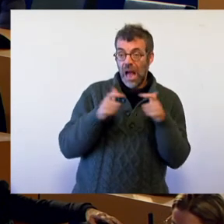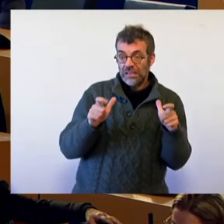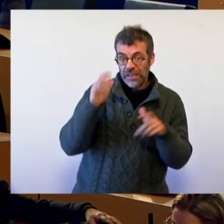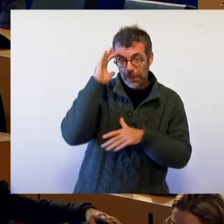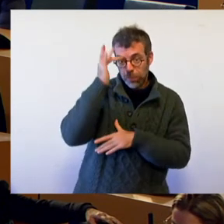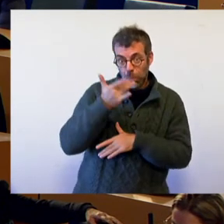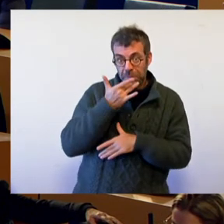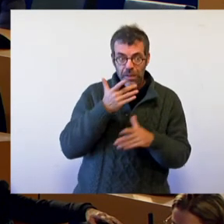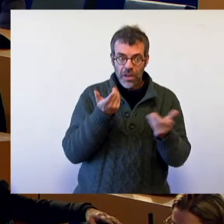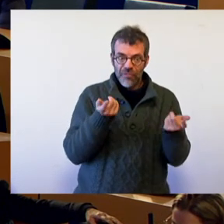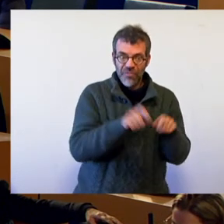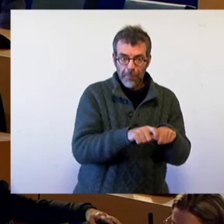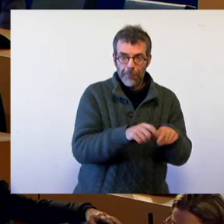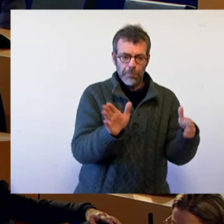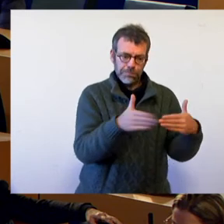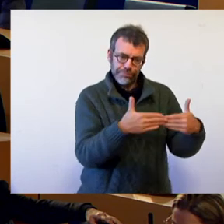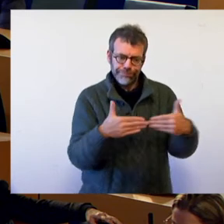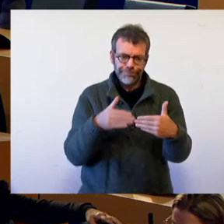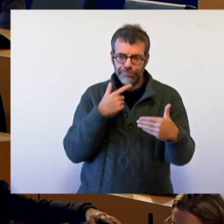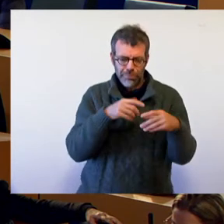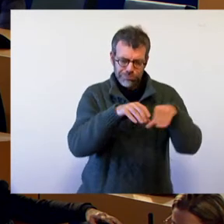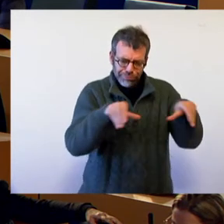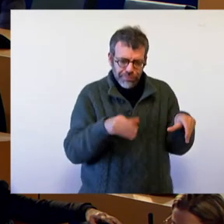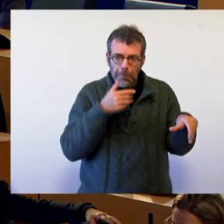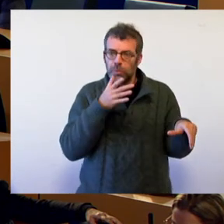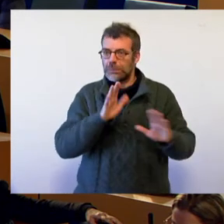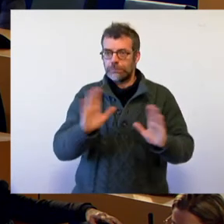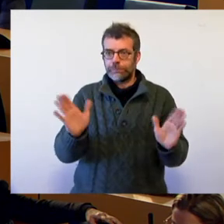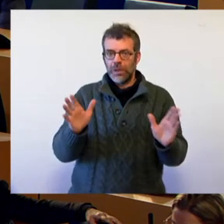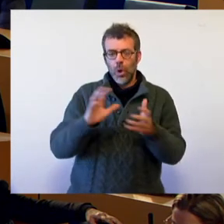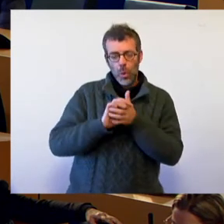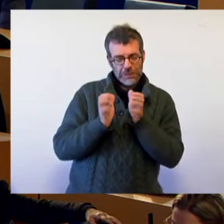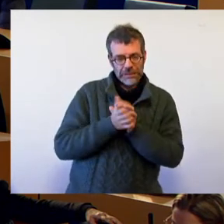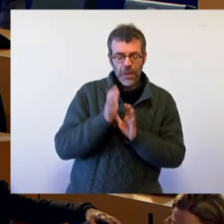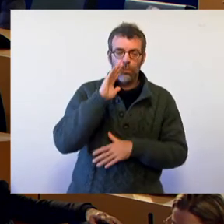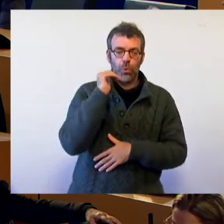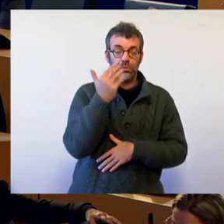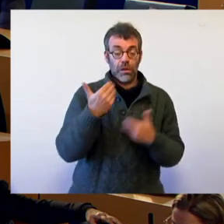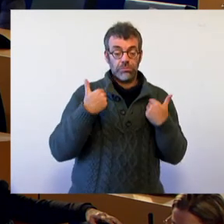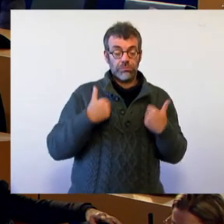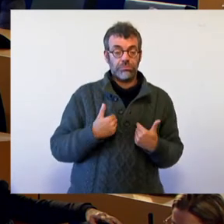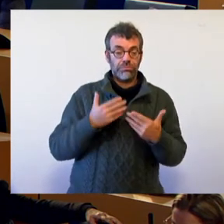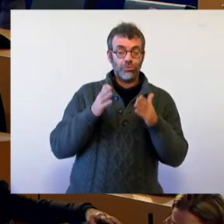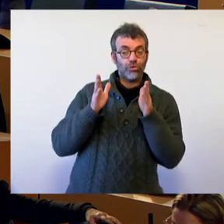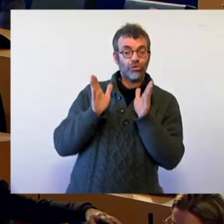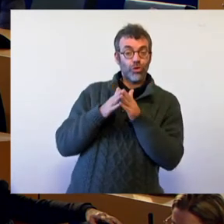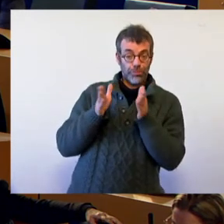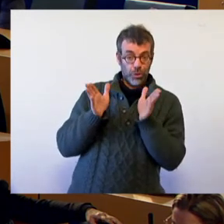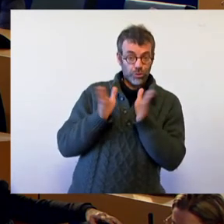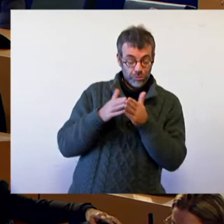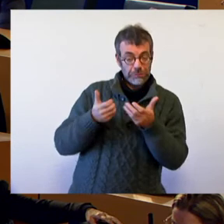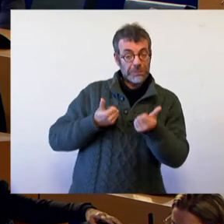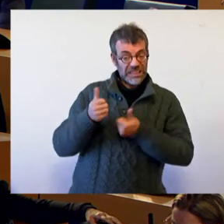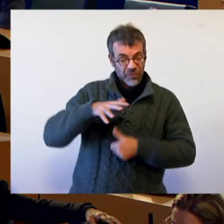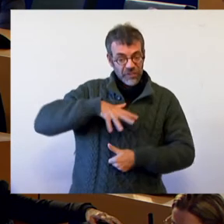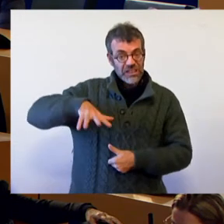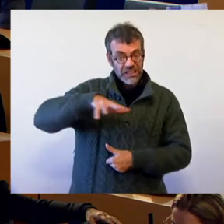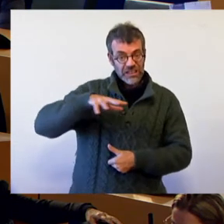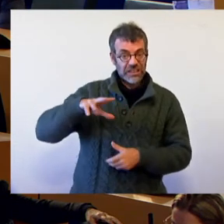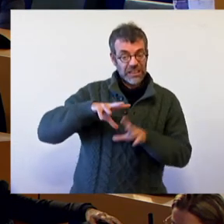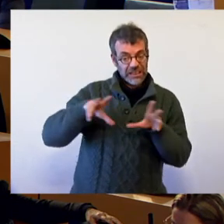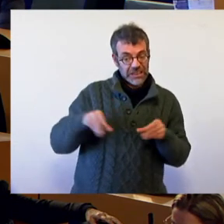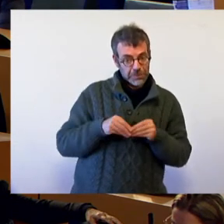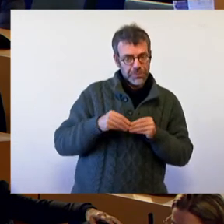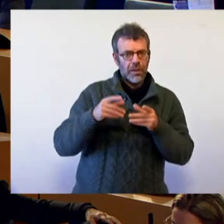condamner. Bref, c'est compliqué. J'ai donc demandé, et elle se tiendra, à mes services de coordonner